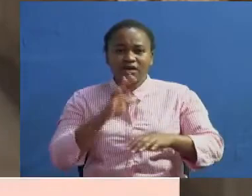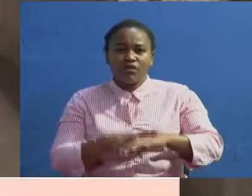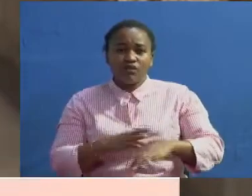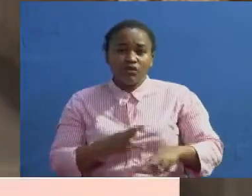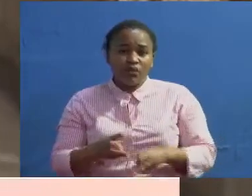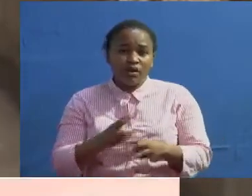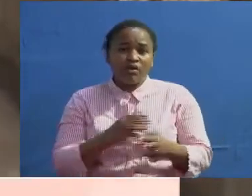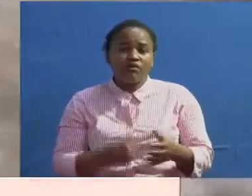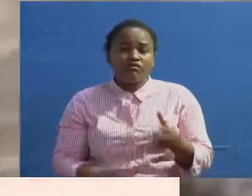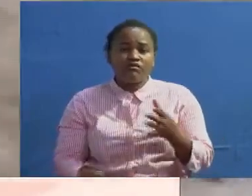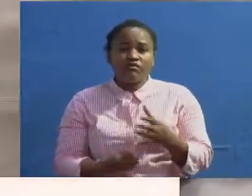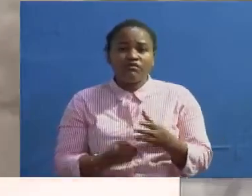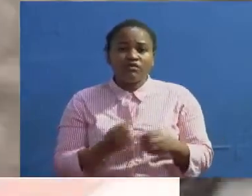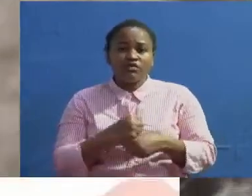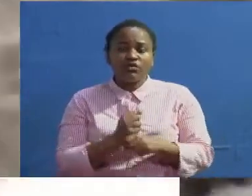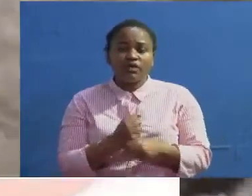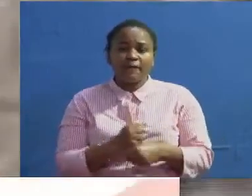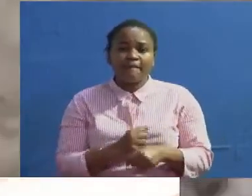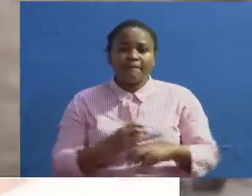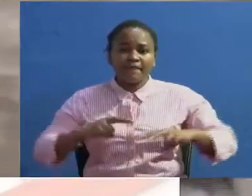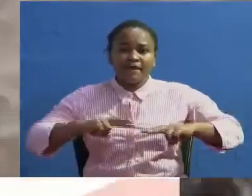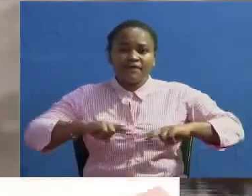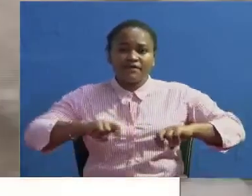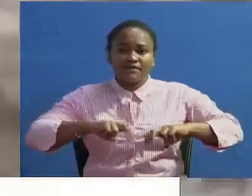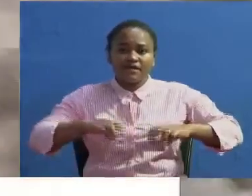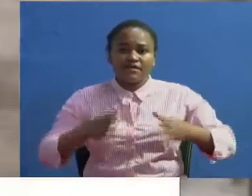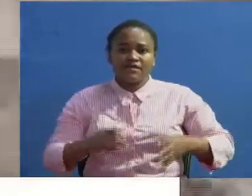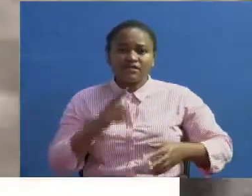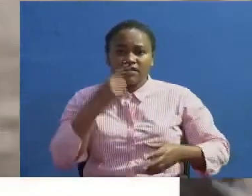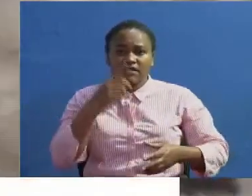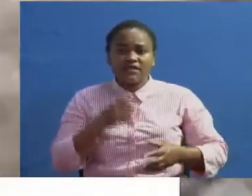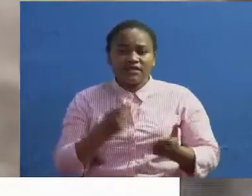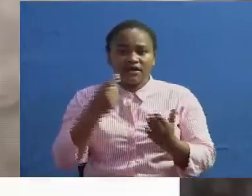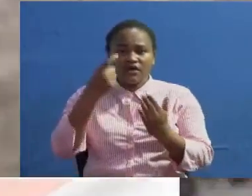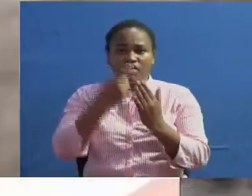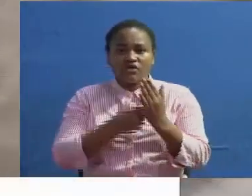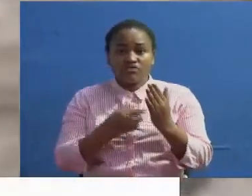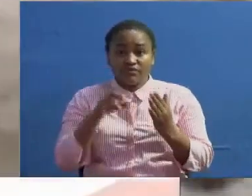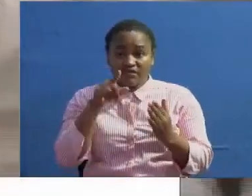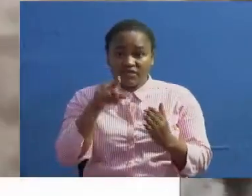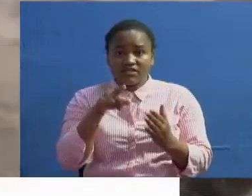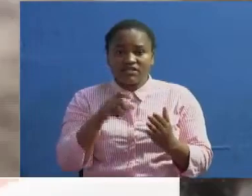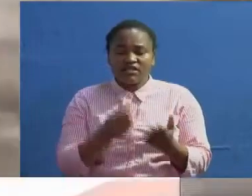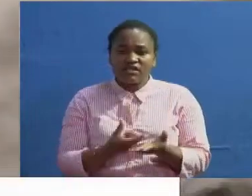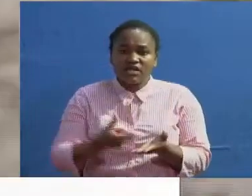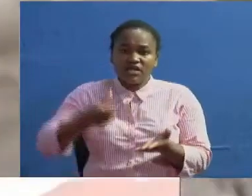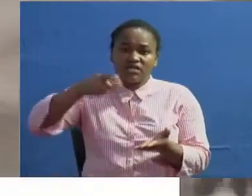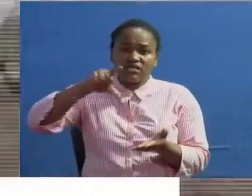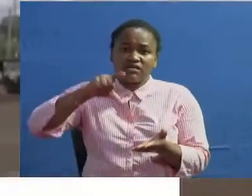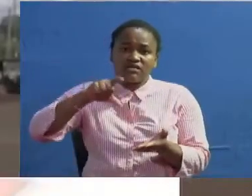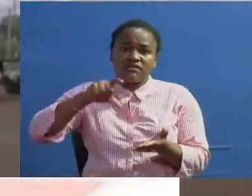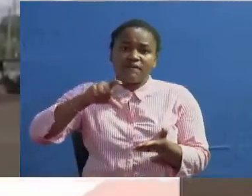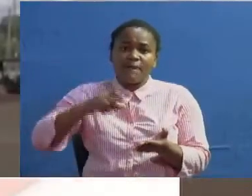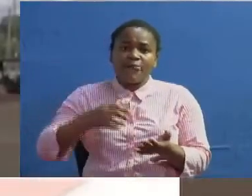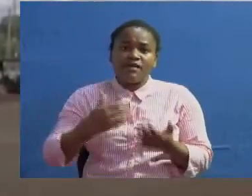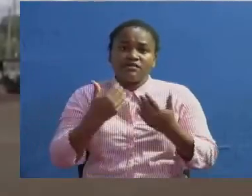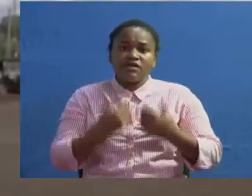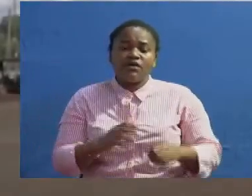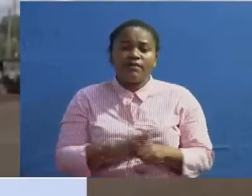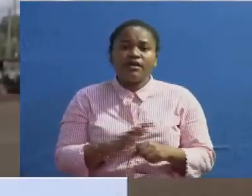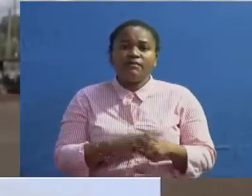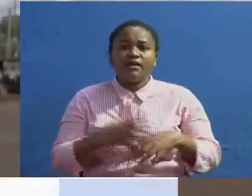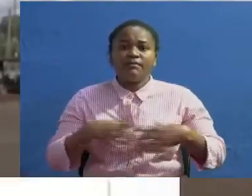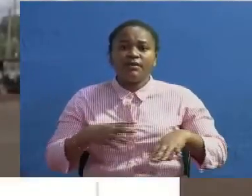wa kutekeleza. Wachambuzi wanasema kadri gharama ya nishati inavyoendelea kupanda nchini Kenya, ndivyo wananchi